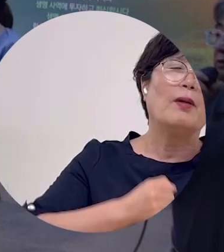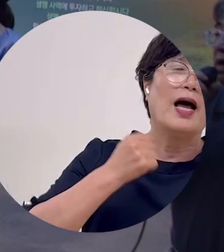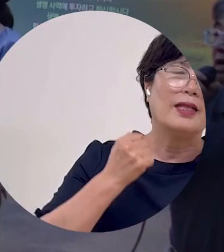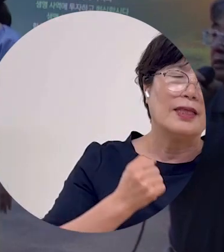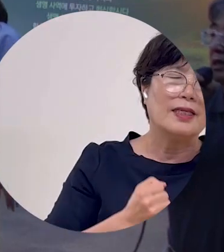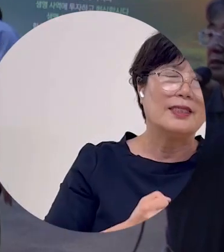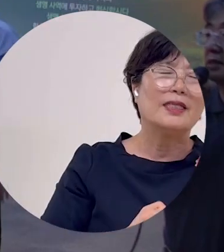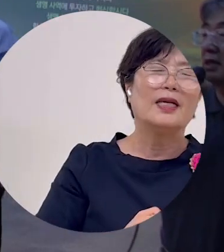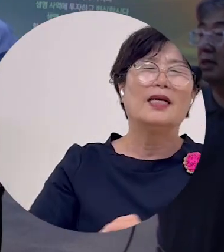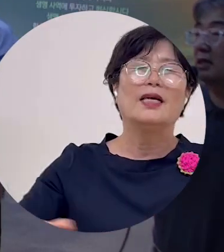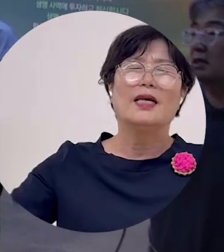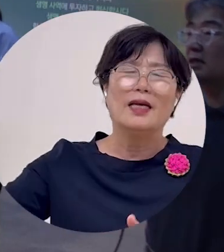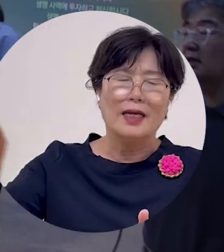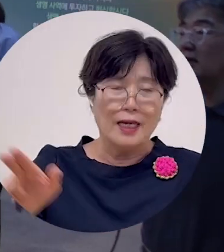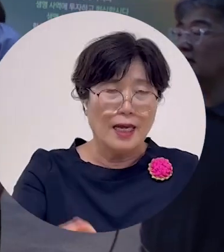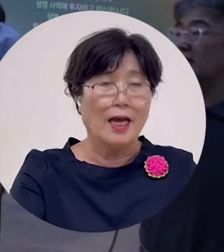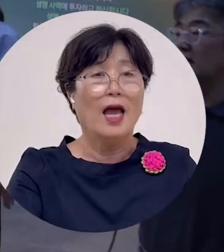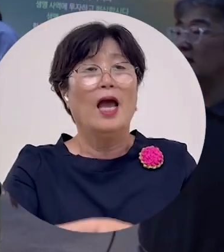너를 만드신